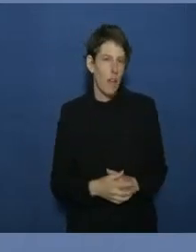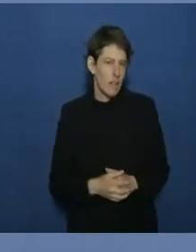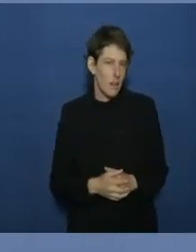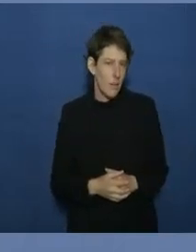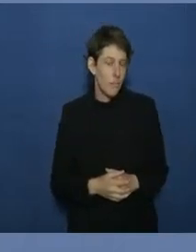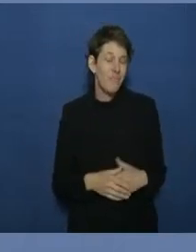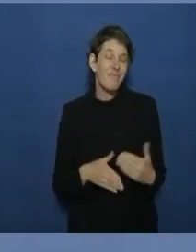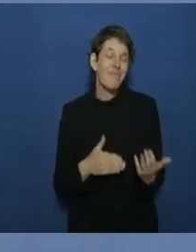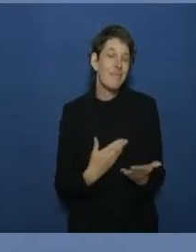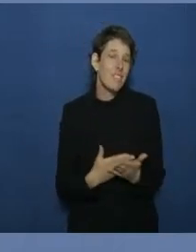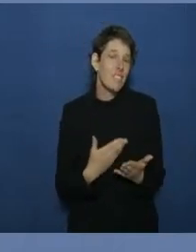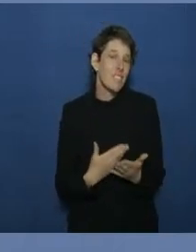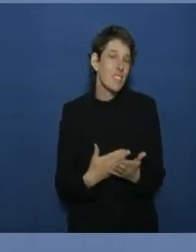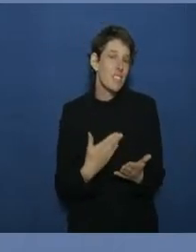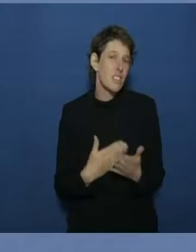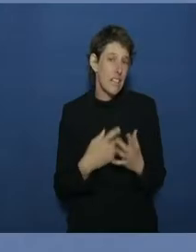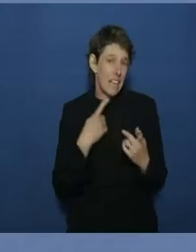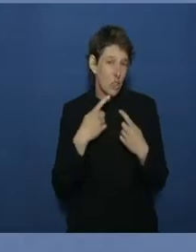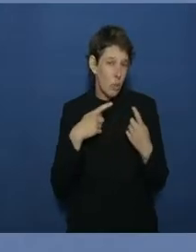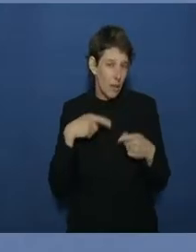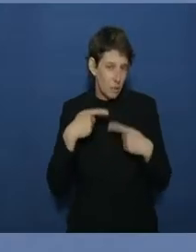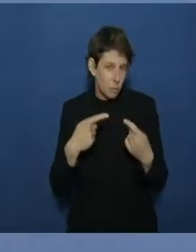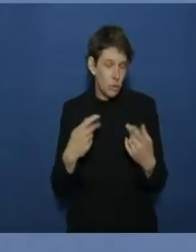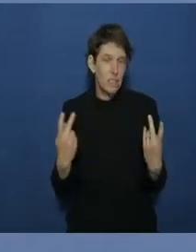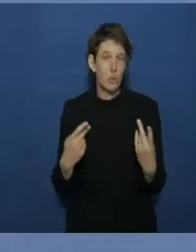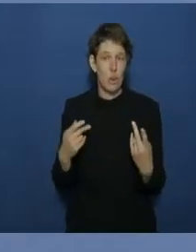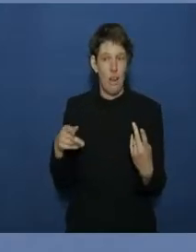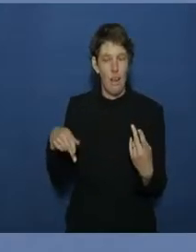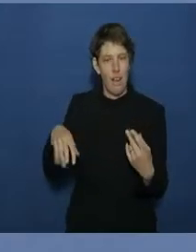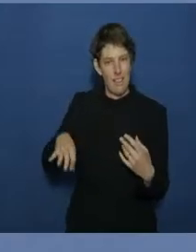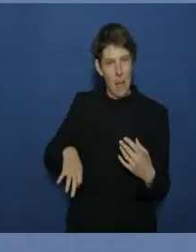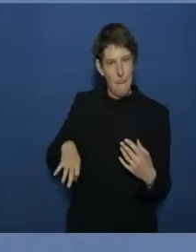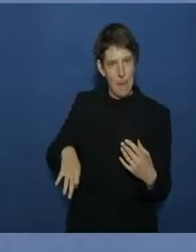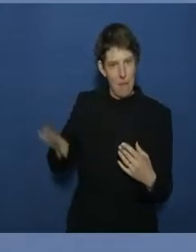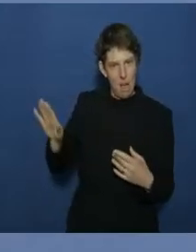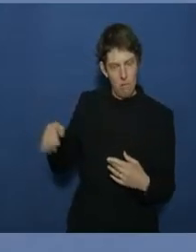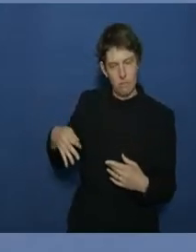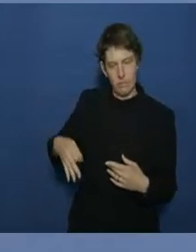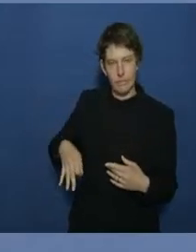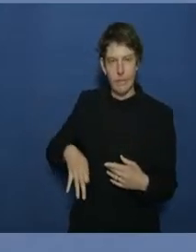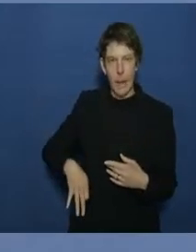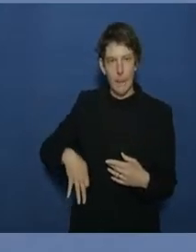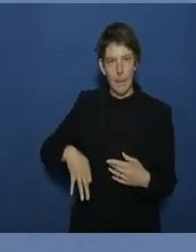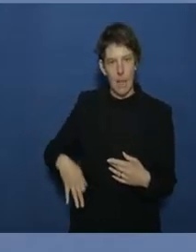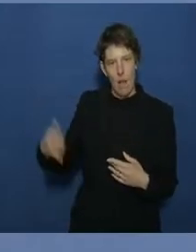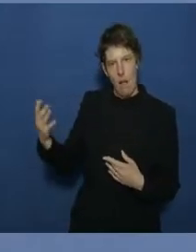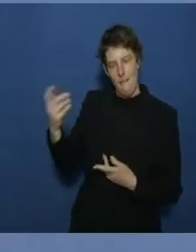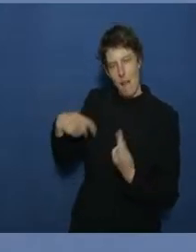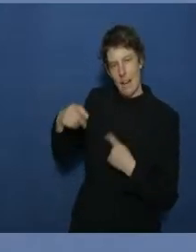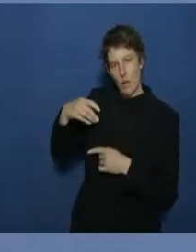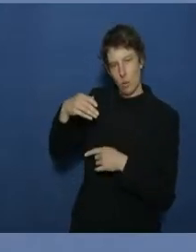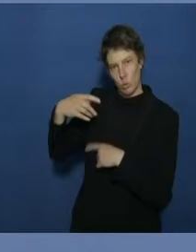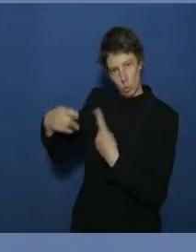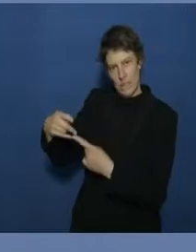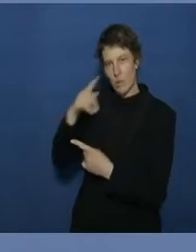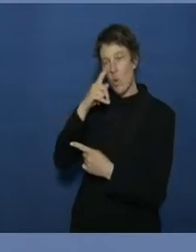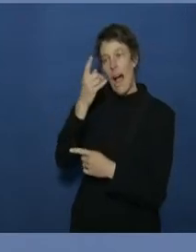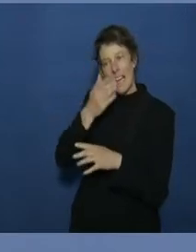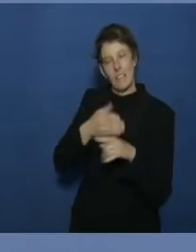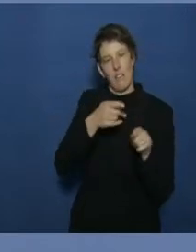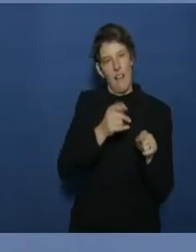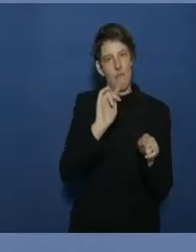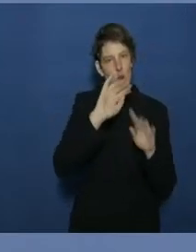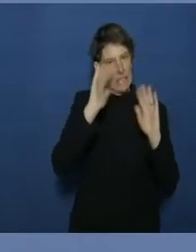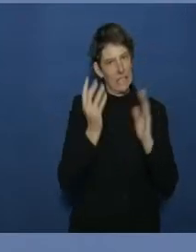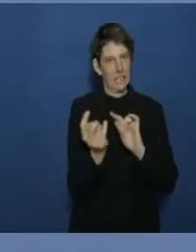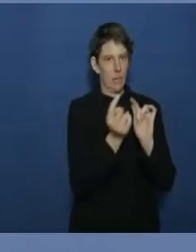dieser Gesprächsprozess, dieser Verhandlungsprozess mit Namibia ist nur ein Teil davon. Wie